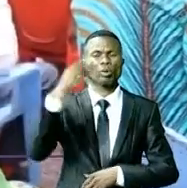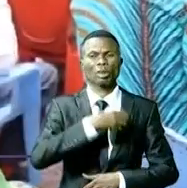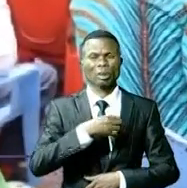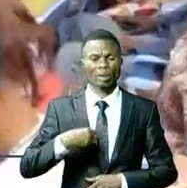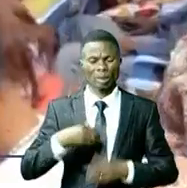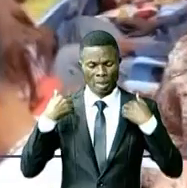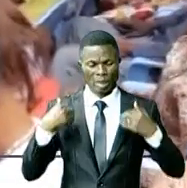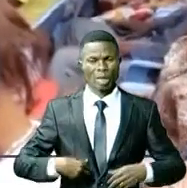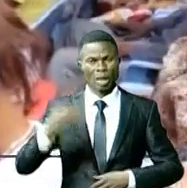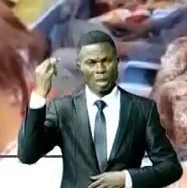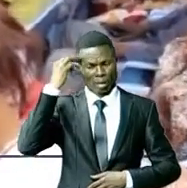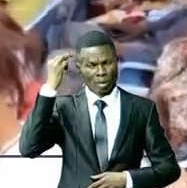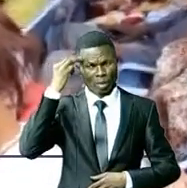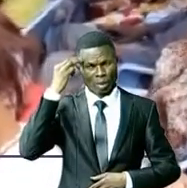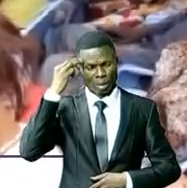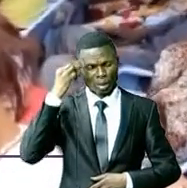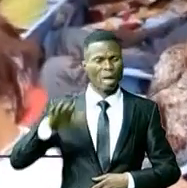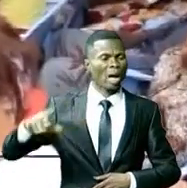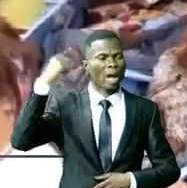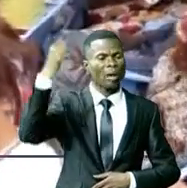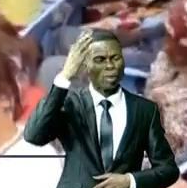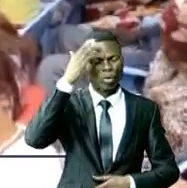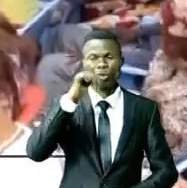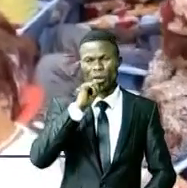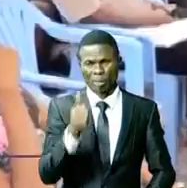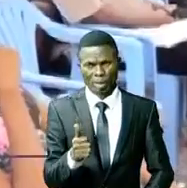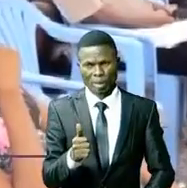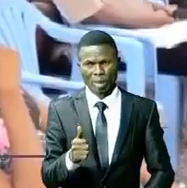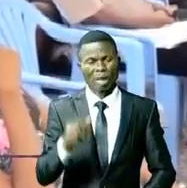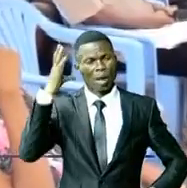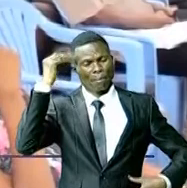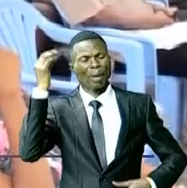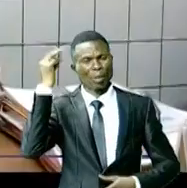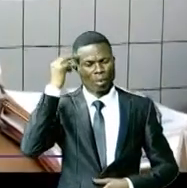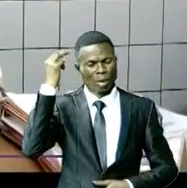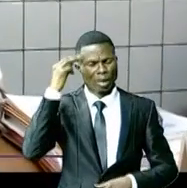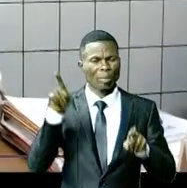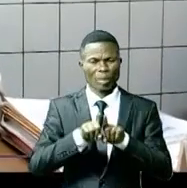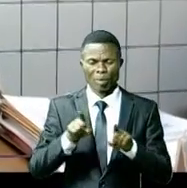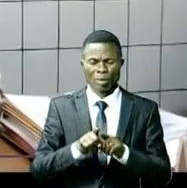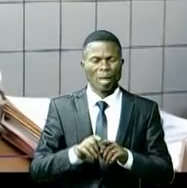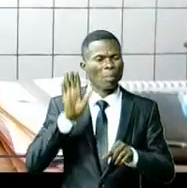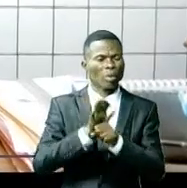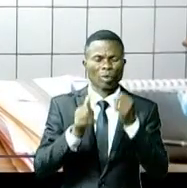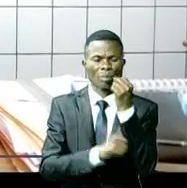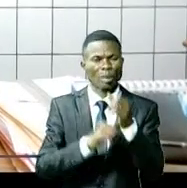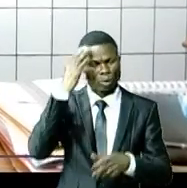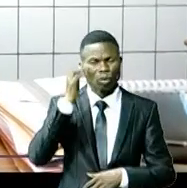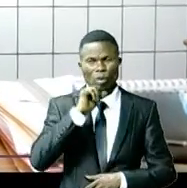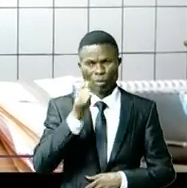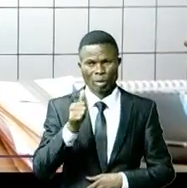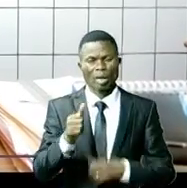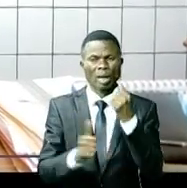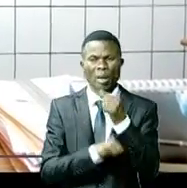santé mentale est un peu méconnue à travers le monde et les maladies mentales également sont méconnues, mais il faut que les